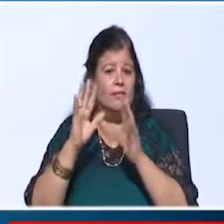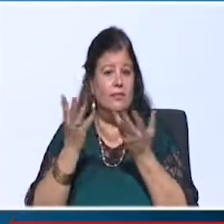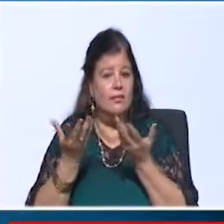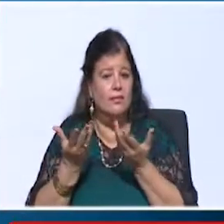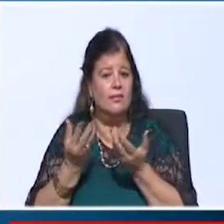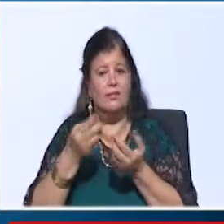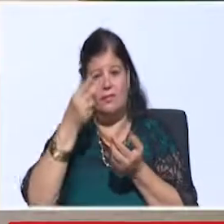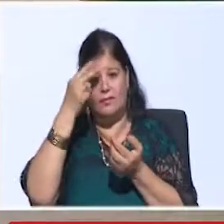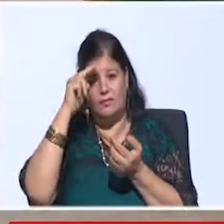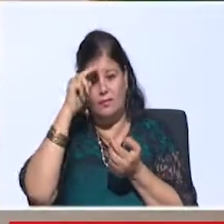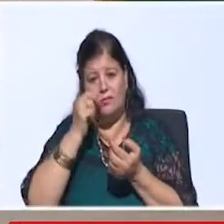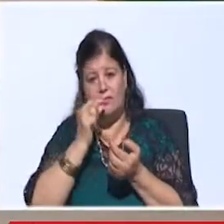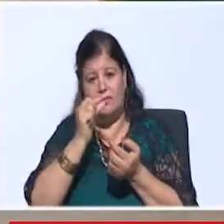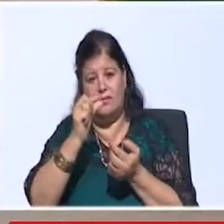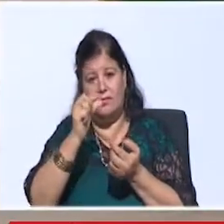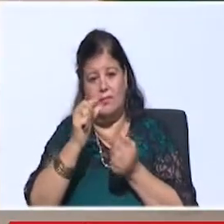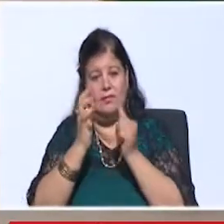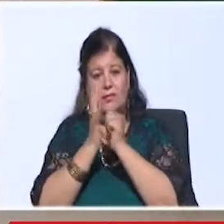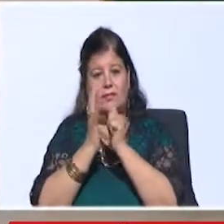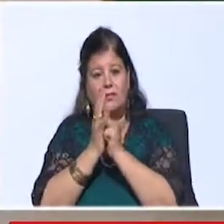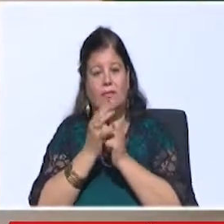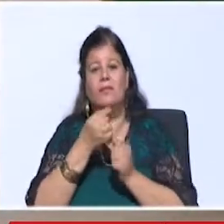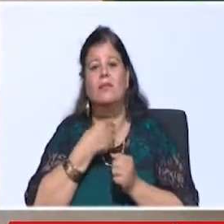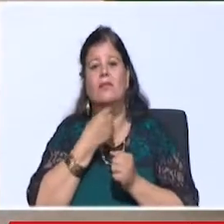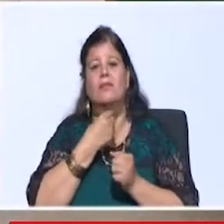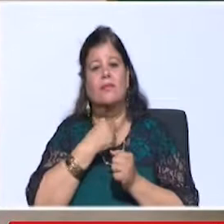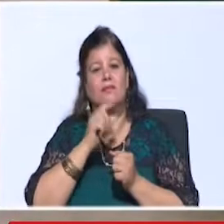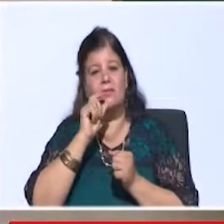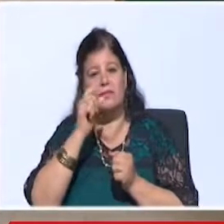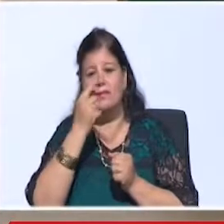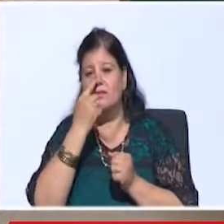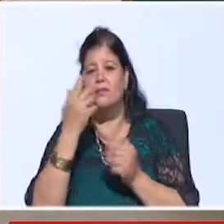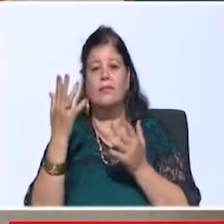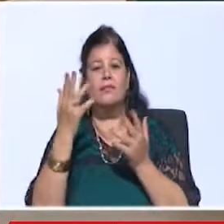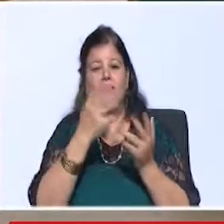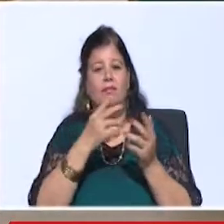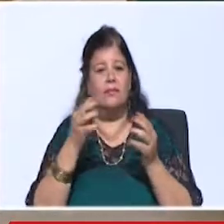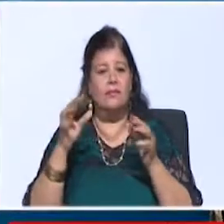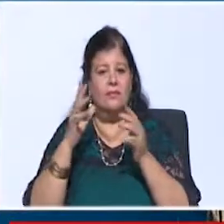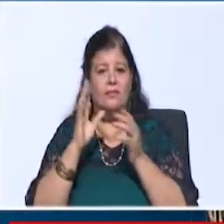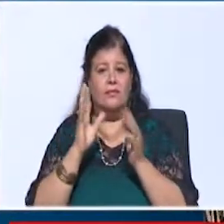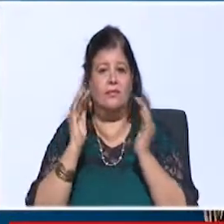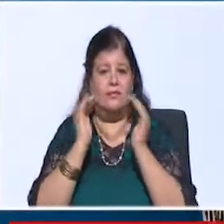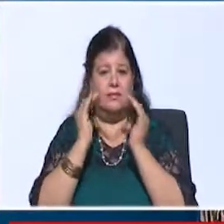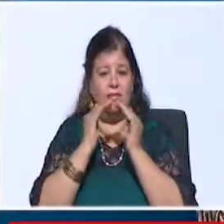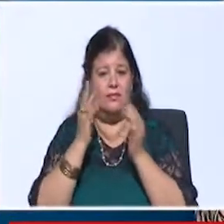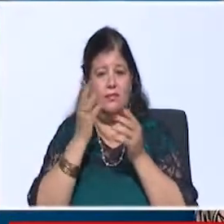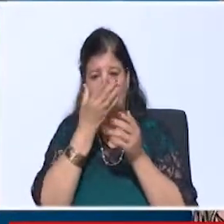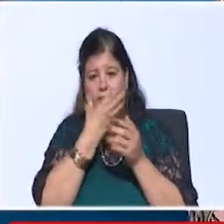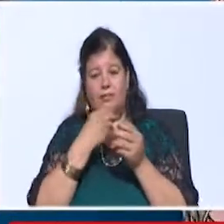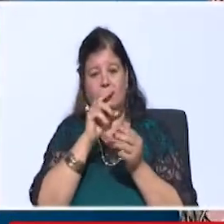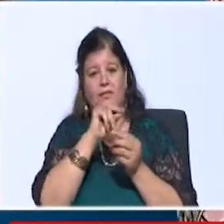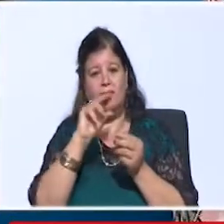كلمه وطن؟ يعني ريحه، يعني صوت ايام بتشبه بعضها وسنين